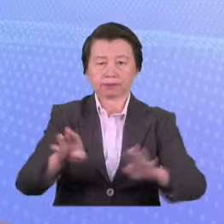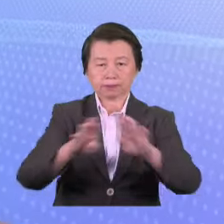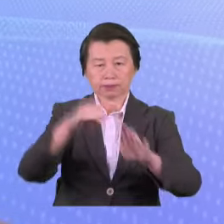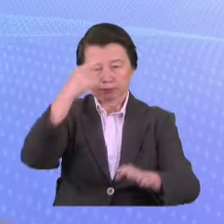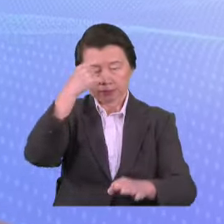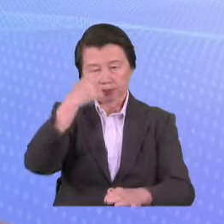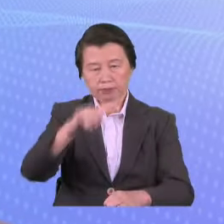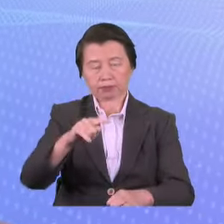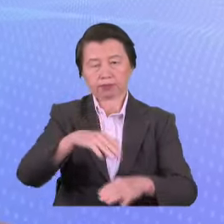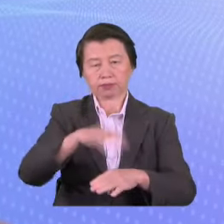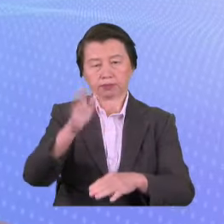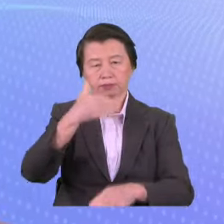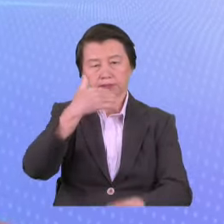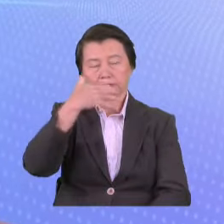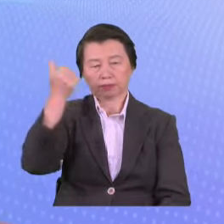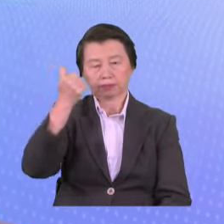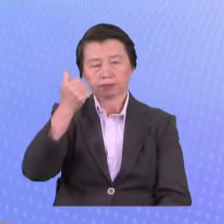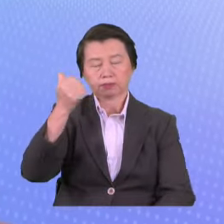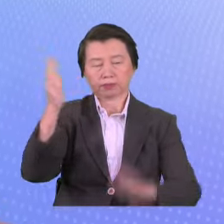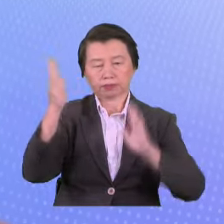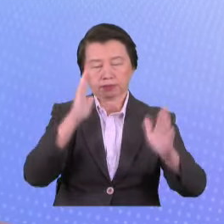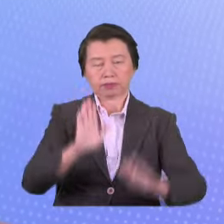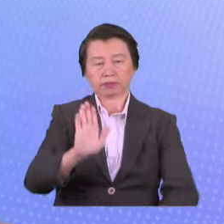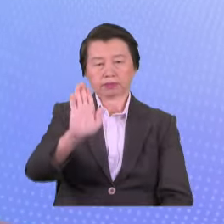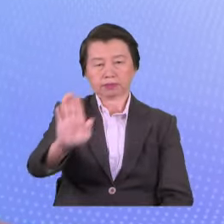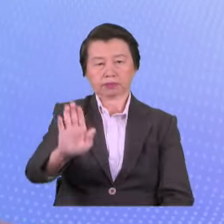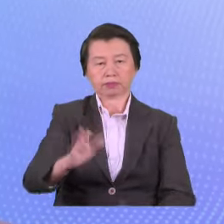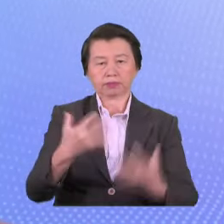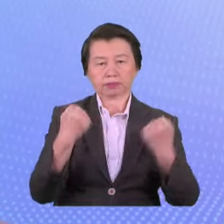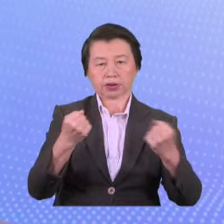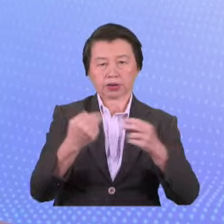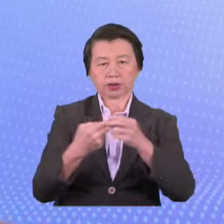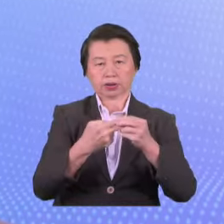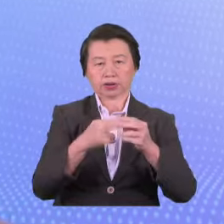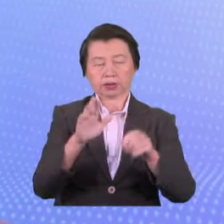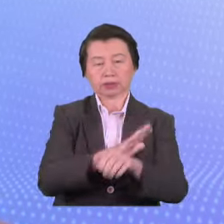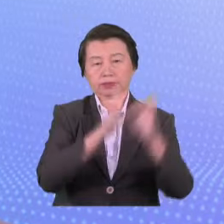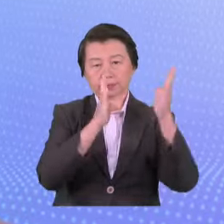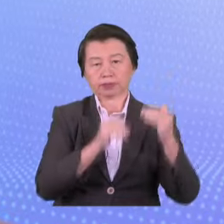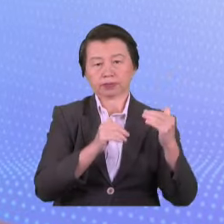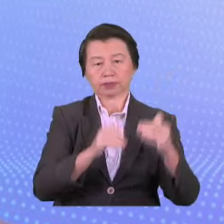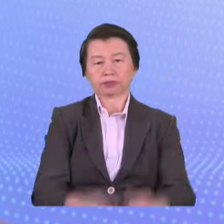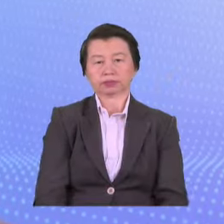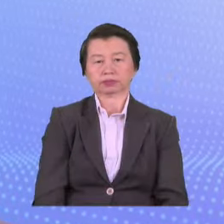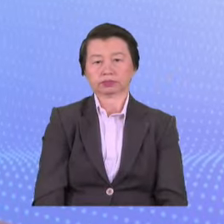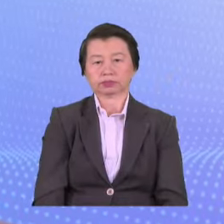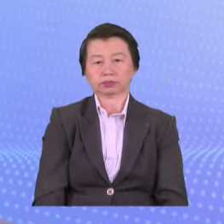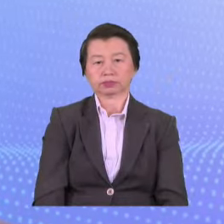untuk paparan lebih komprehensif. Malaysia Madani, tekad perpaduan penuhi harapan.